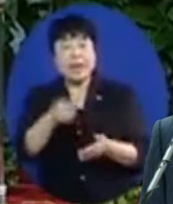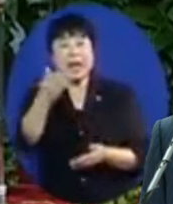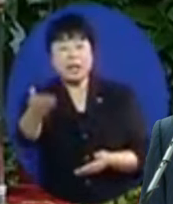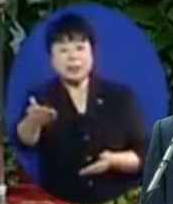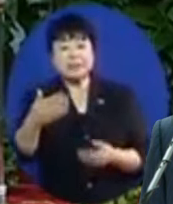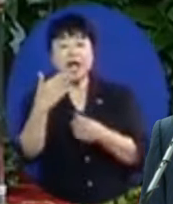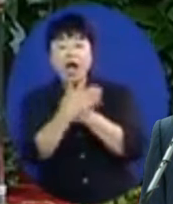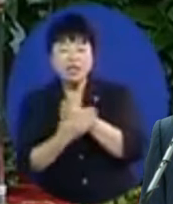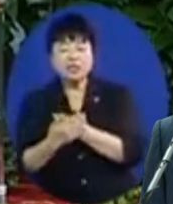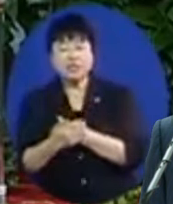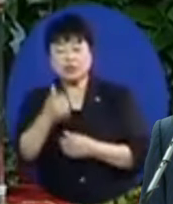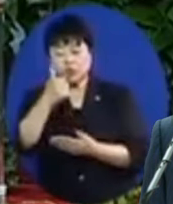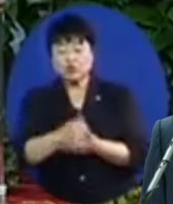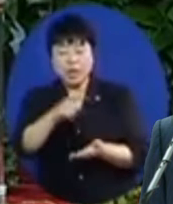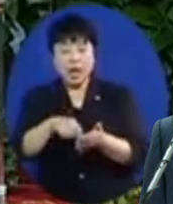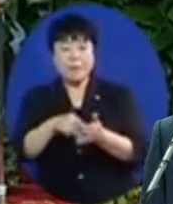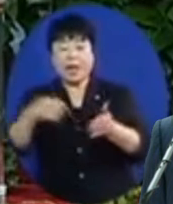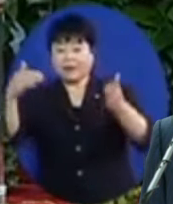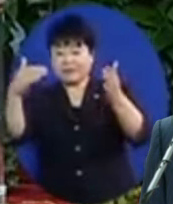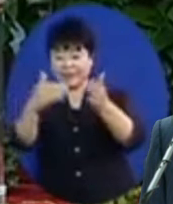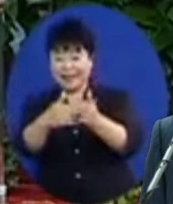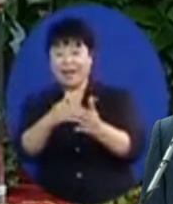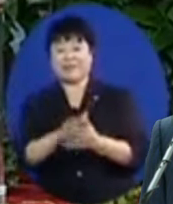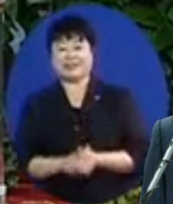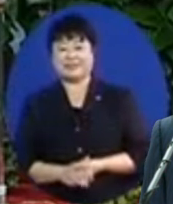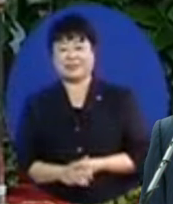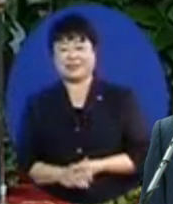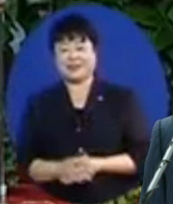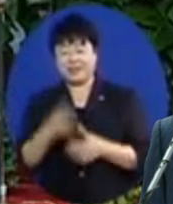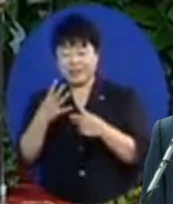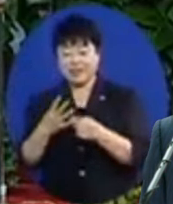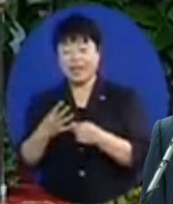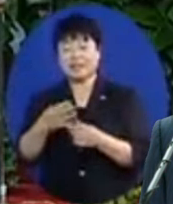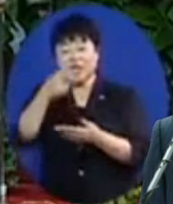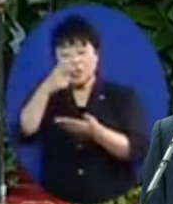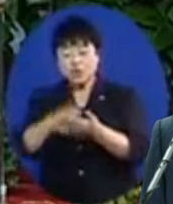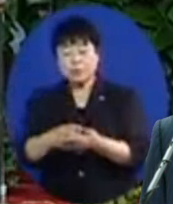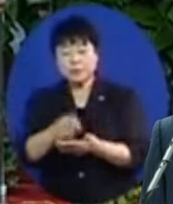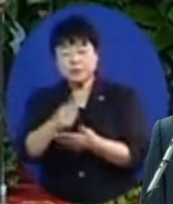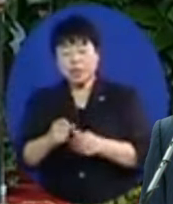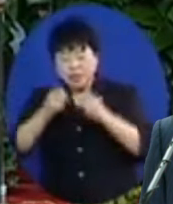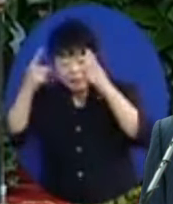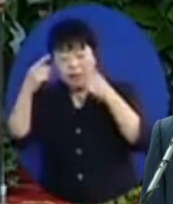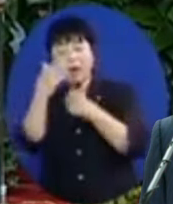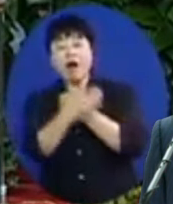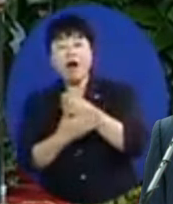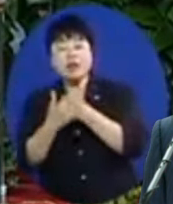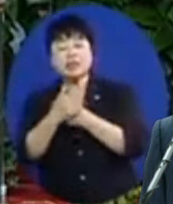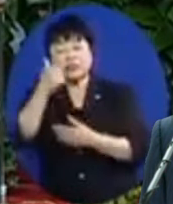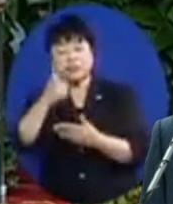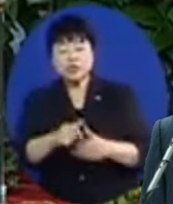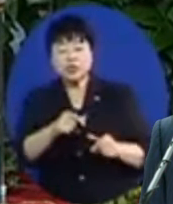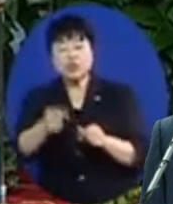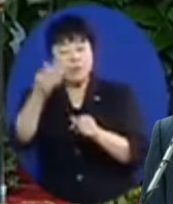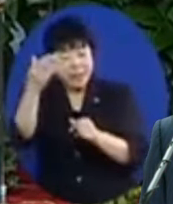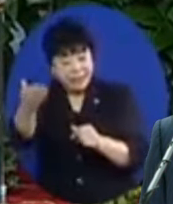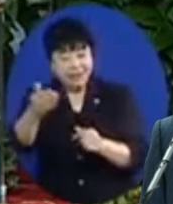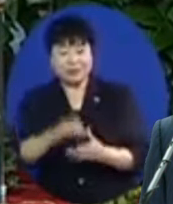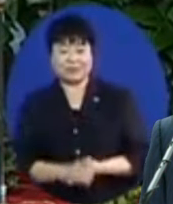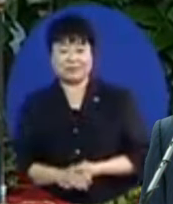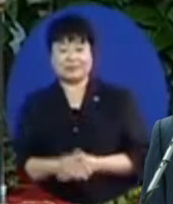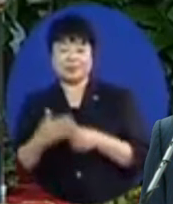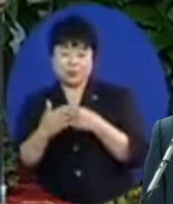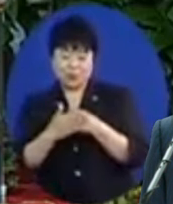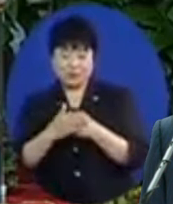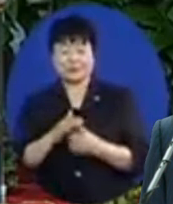은혜는 이미 죄값을 지불했다고 말한다. 넷째, 율법은 죄를 깨닫게 하지만 은혜는 죄로부터 구원받게